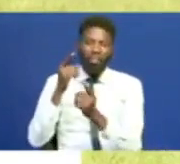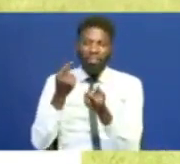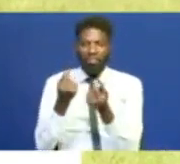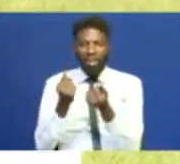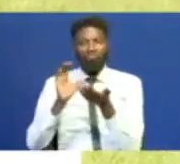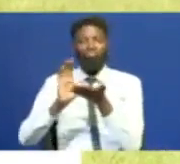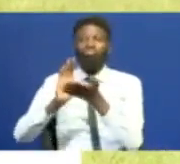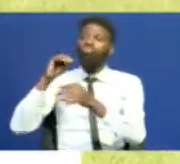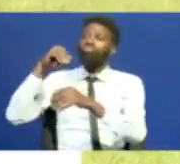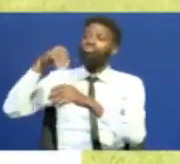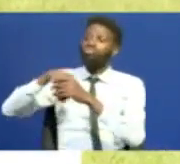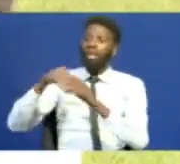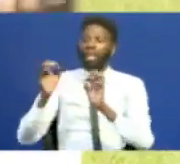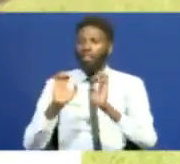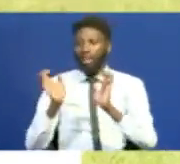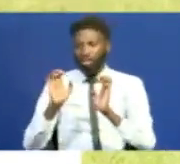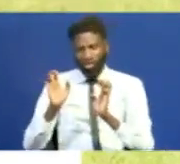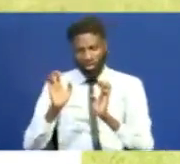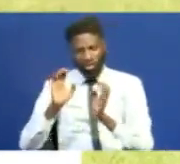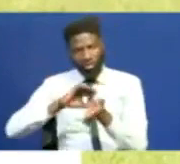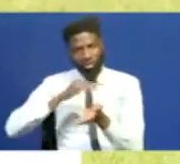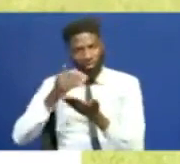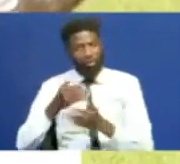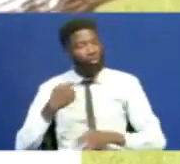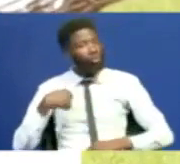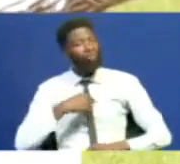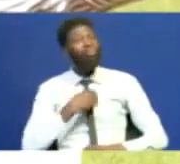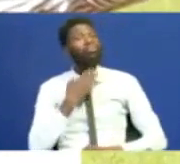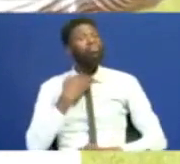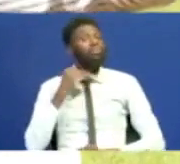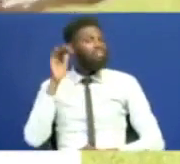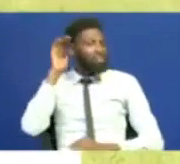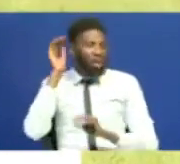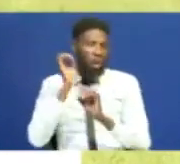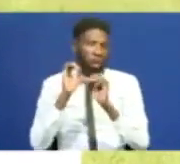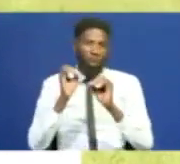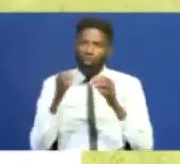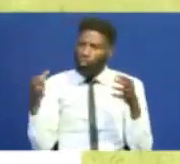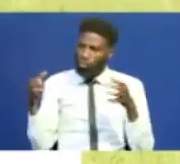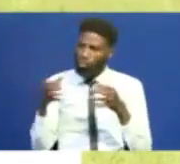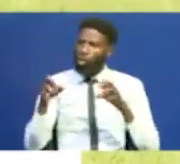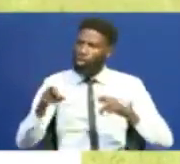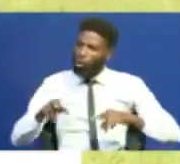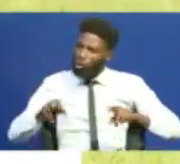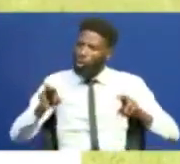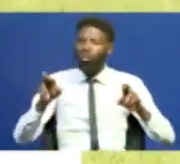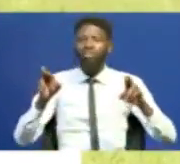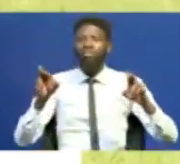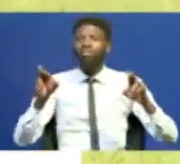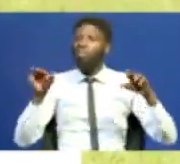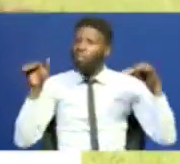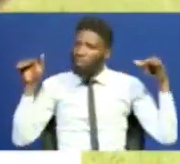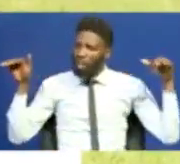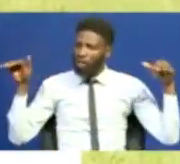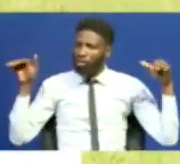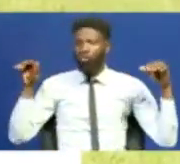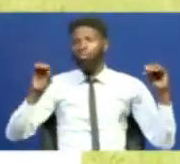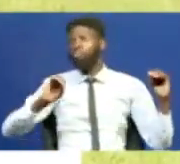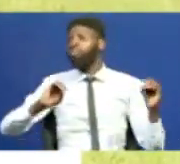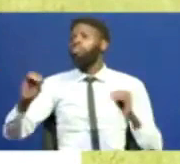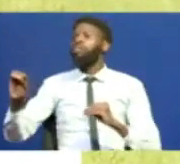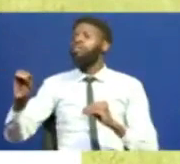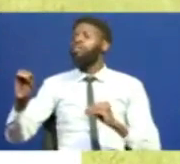watu naitwa road marshals, walienda pahali naitwa Bingidho, kuenda kutoa watu ambao walikuwa wamekwama, barabara ilikuwa